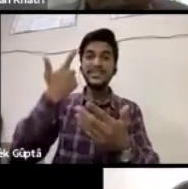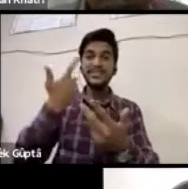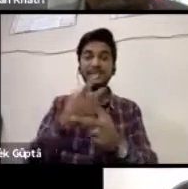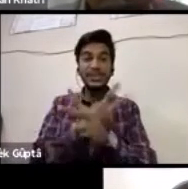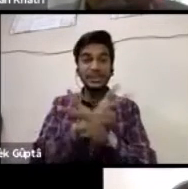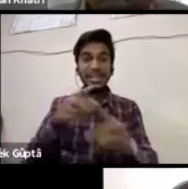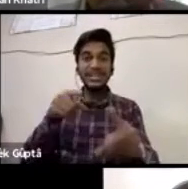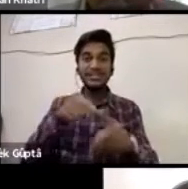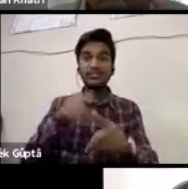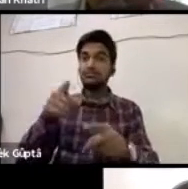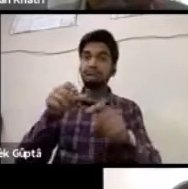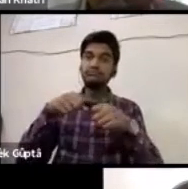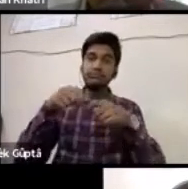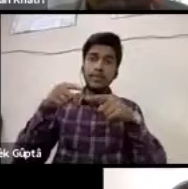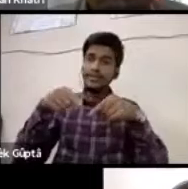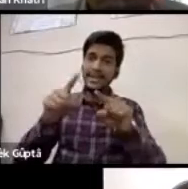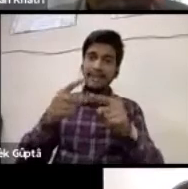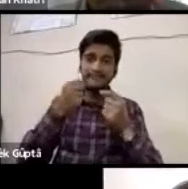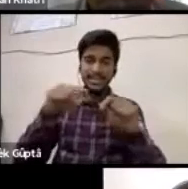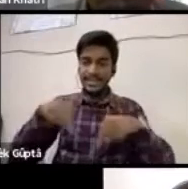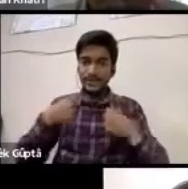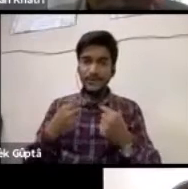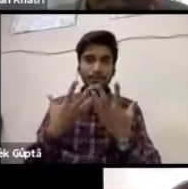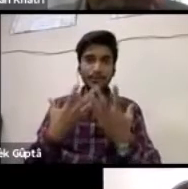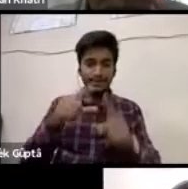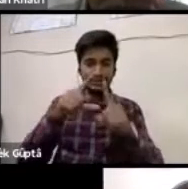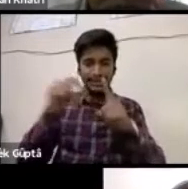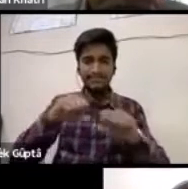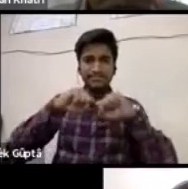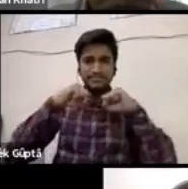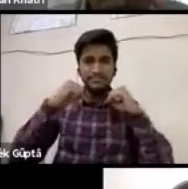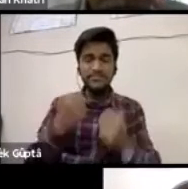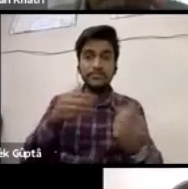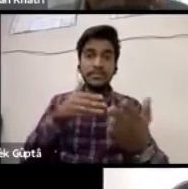मेरे खुद के बैरियर ये थे कि अल्टीमेटली